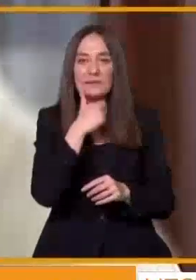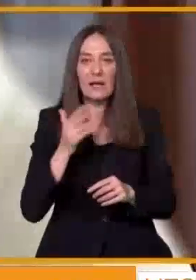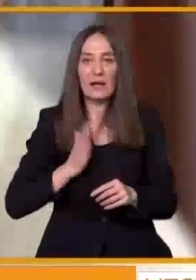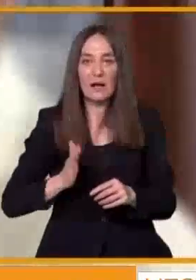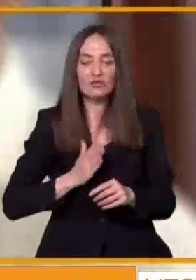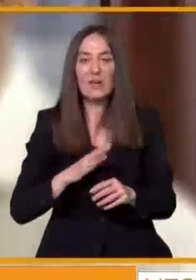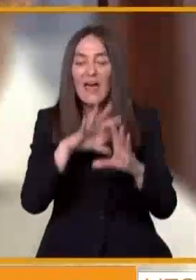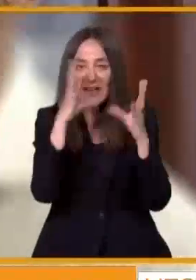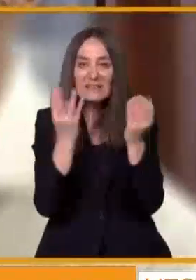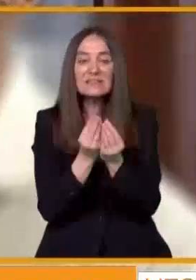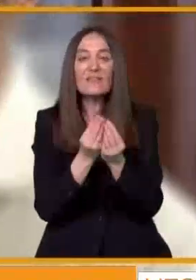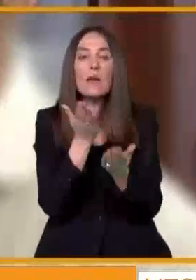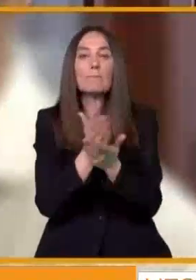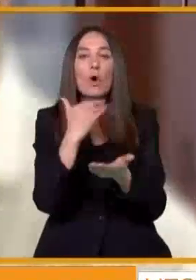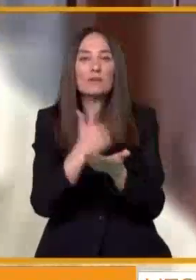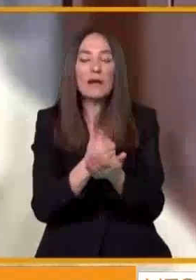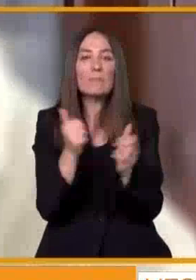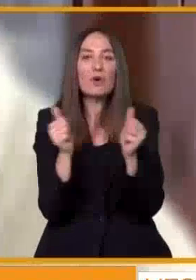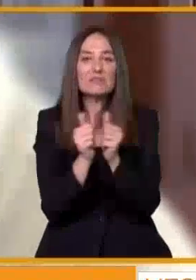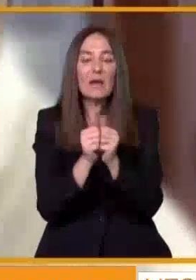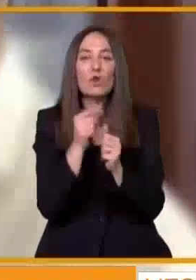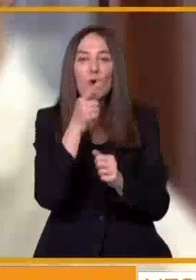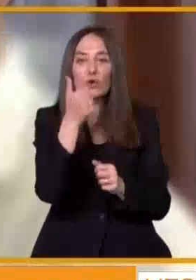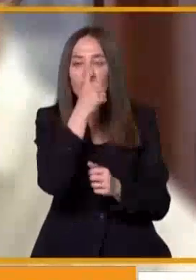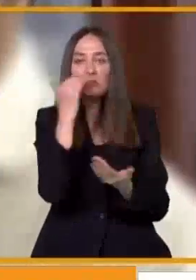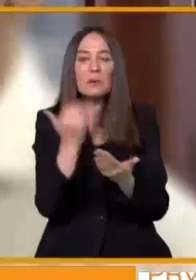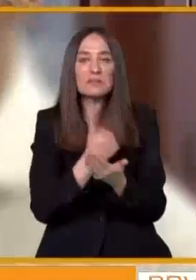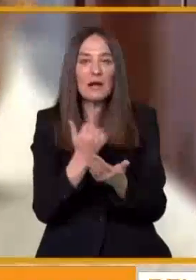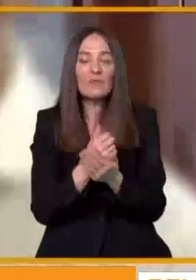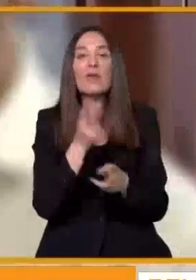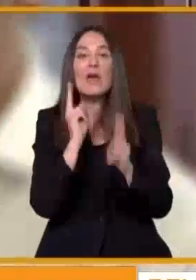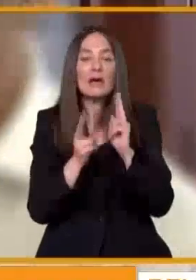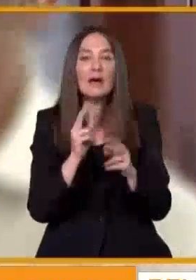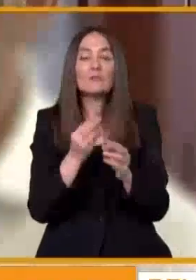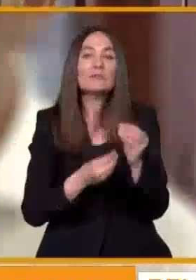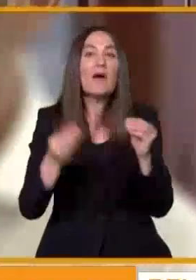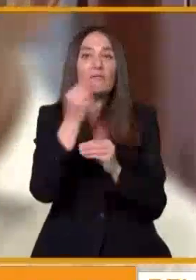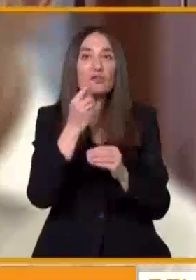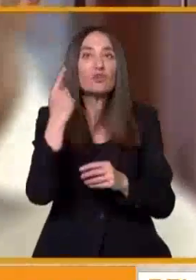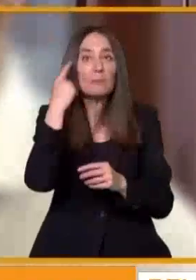sugrađana. Da svi podelimo zajedno ono što smo zaradili kako bismo sa više